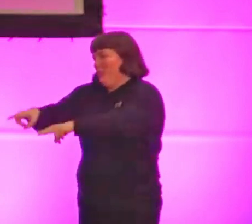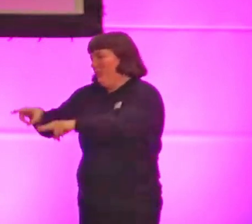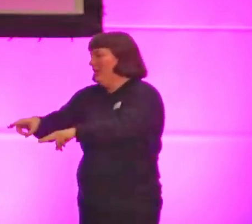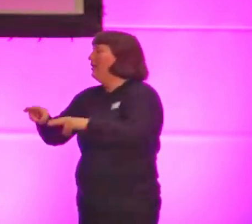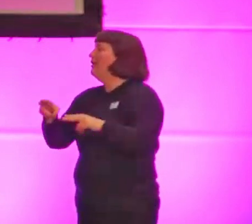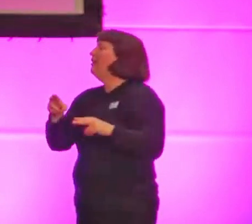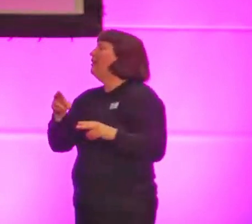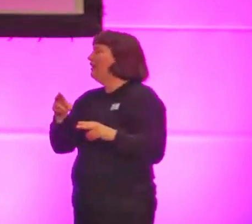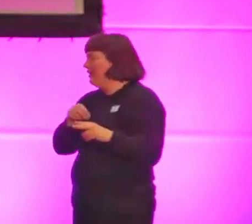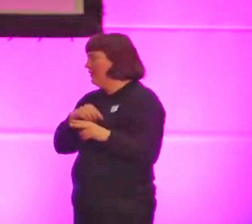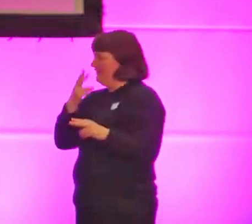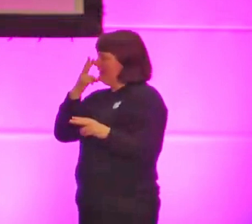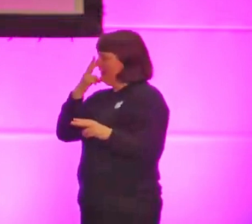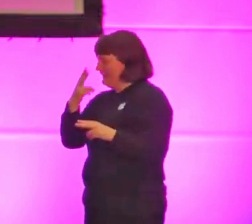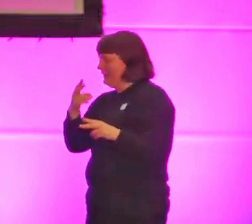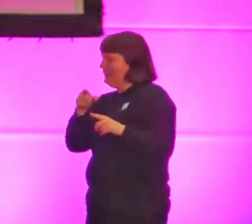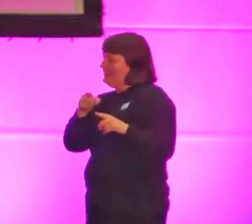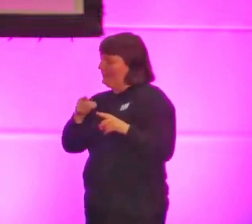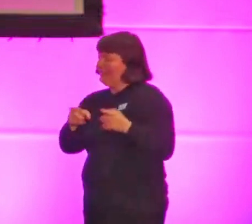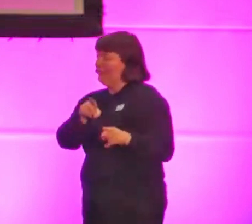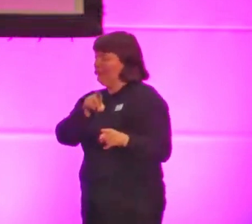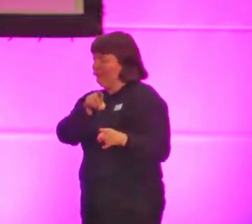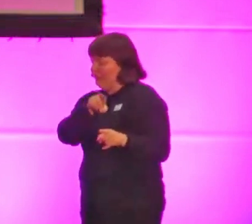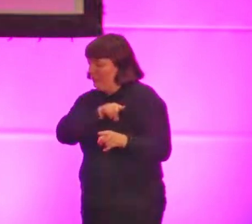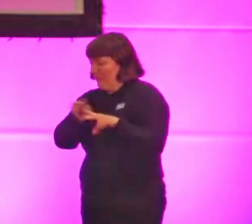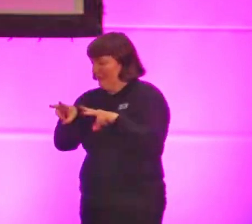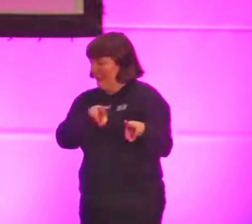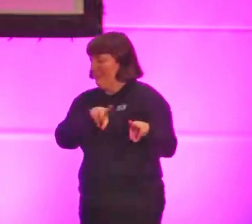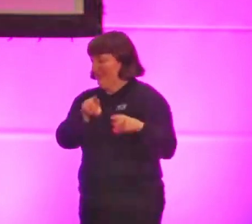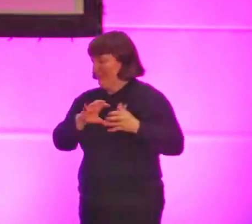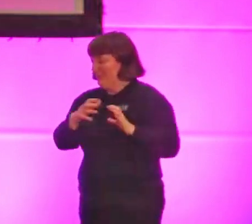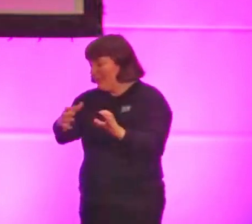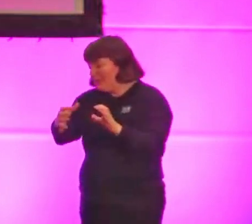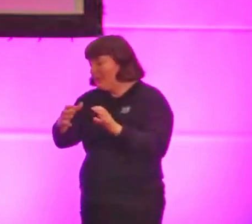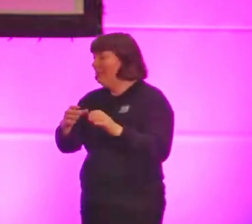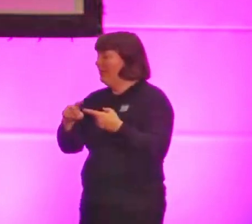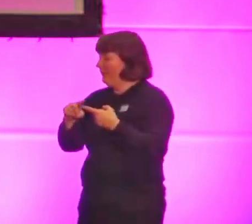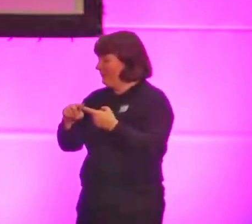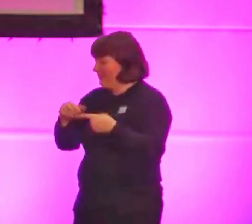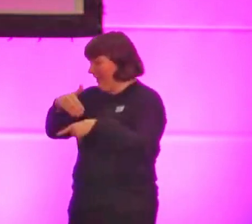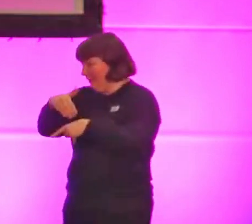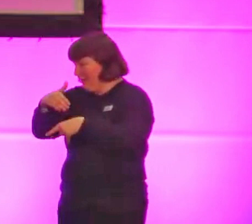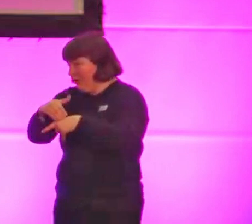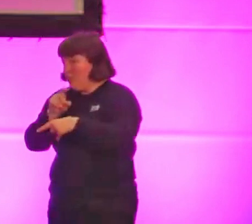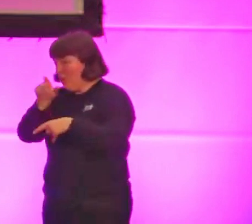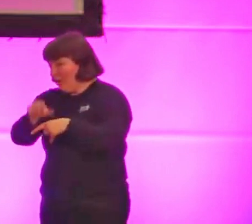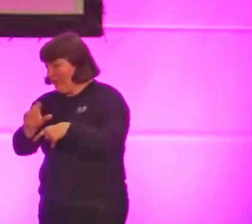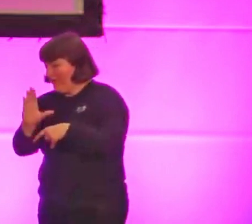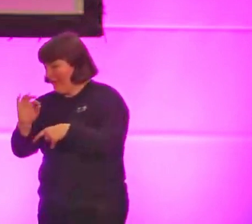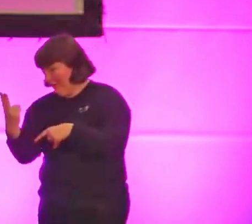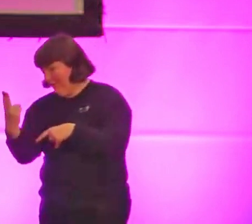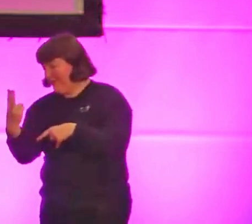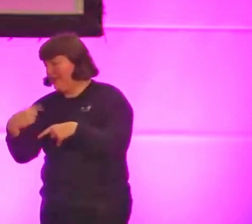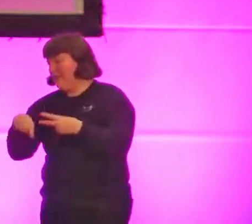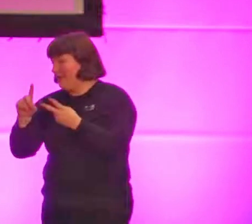Och det vi såg ju lite liknande, eller har sett mycket liknande tendenser här då. Så dels är det här att anmäla åklagaren för jäv, det är en sak.